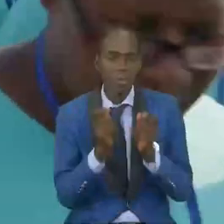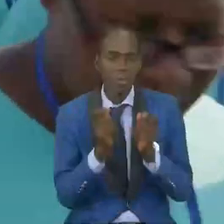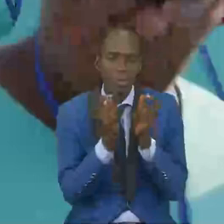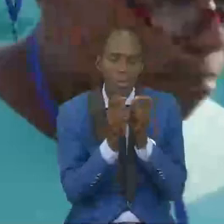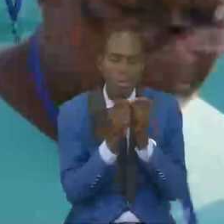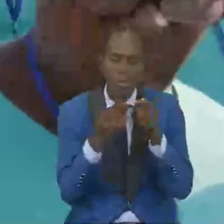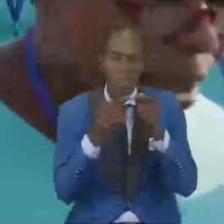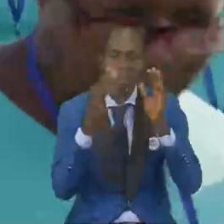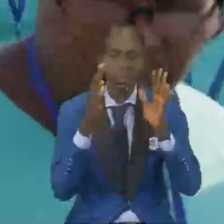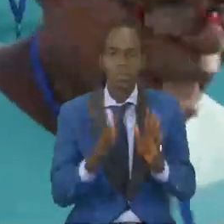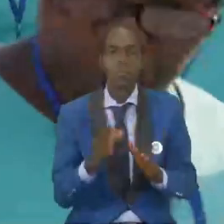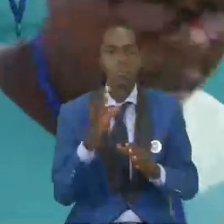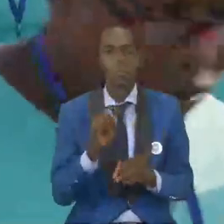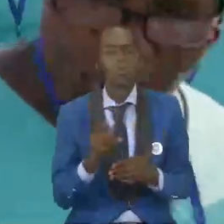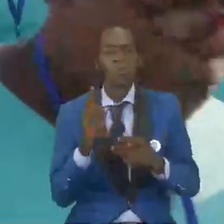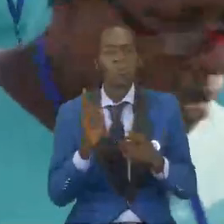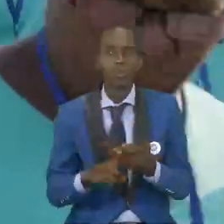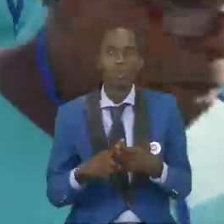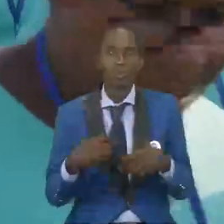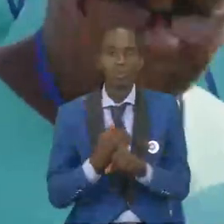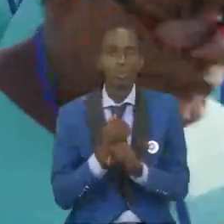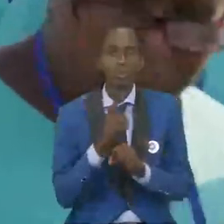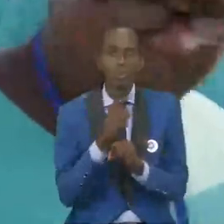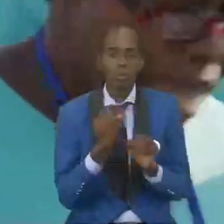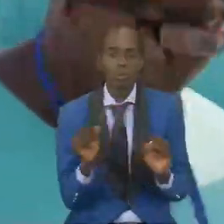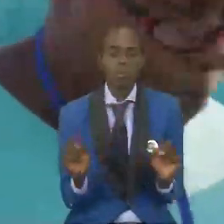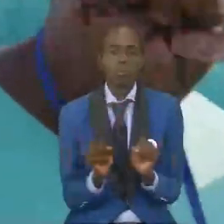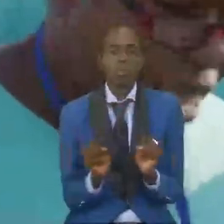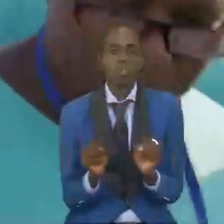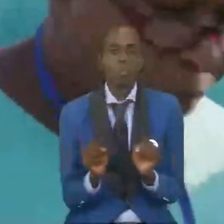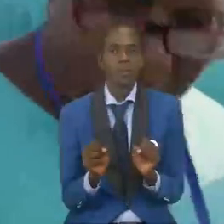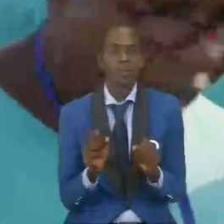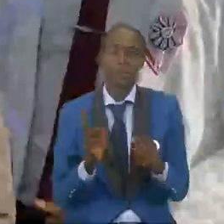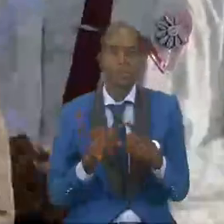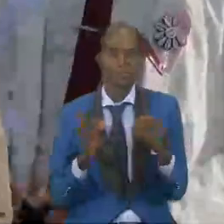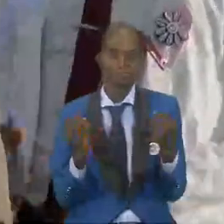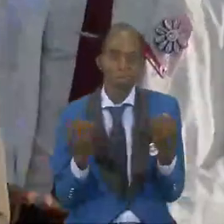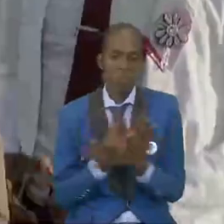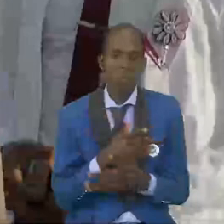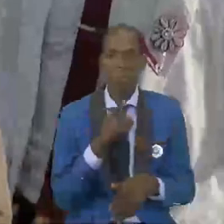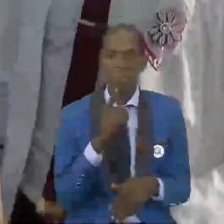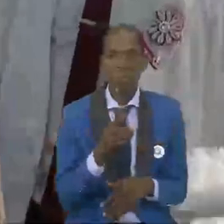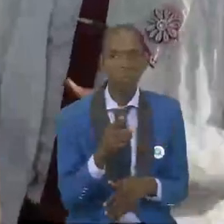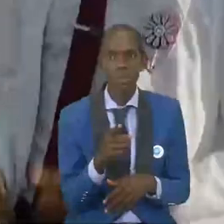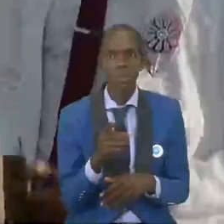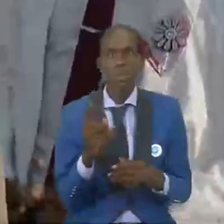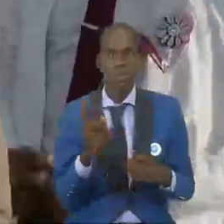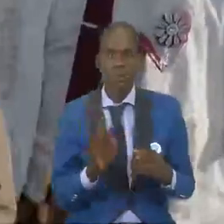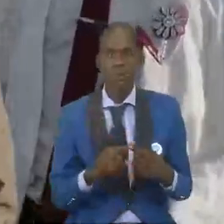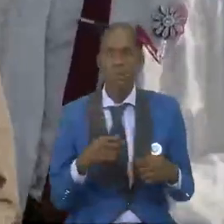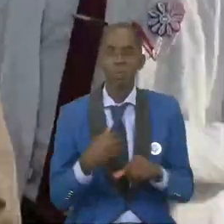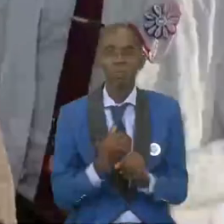une attitude qui terrorise d'un conspirateur de te débranler.